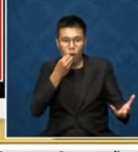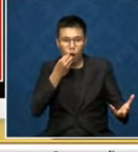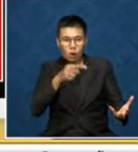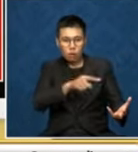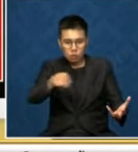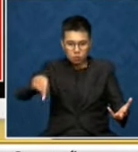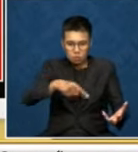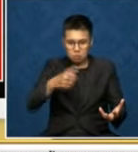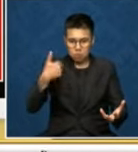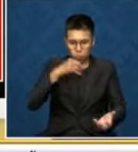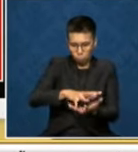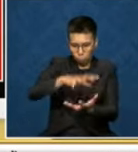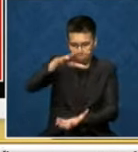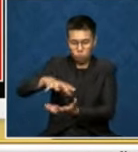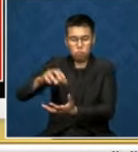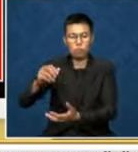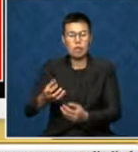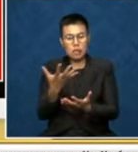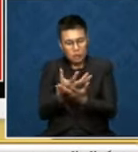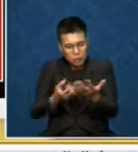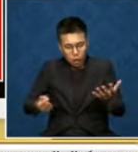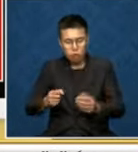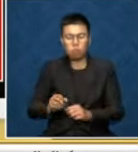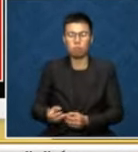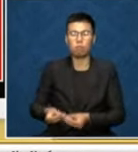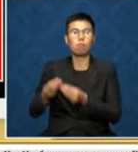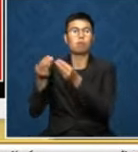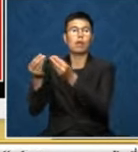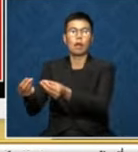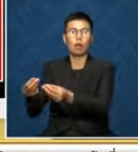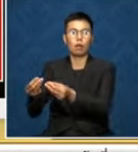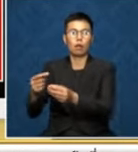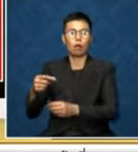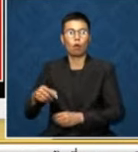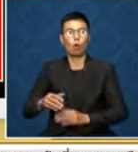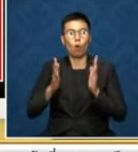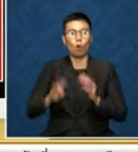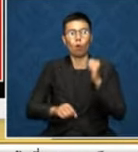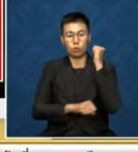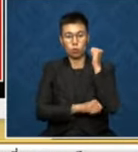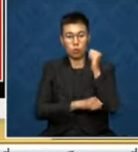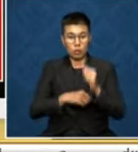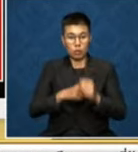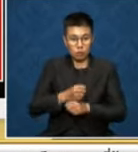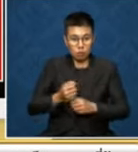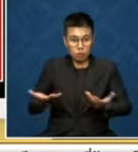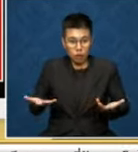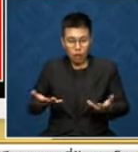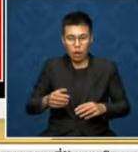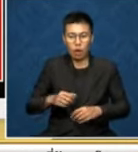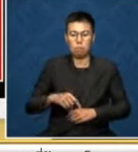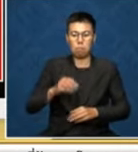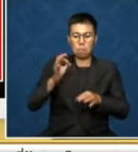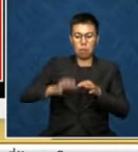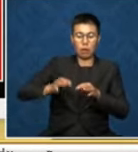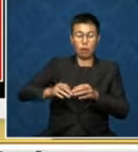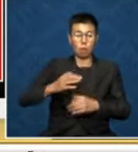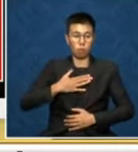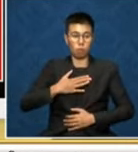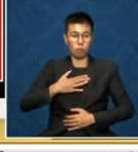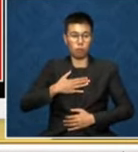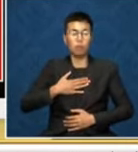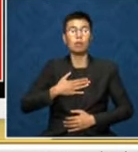นไร้บ้านอยู่เป็นประจำฝากท่านประธานจะพิจารณาทำยังไงที่จะประหยัดงบประมาณแผ่นดินจะให้ผมเข้าไปช่วย